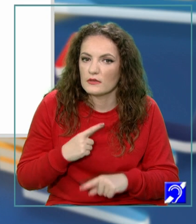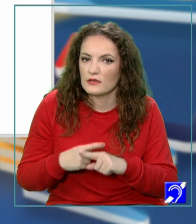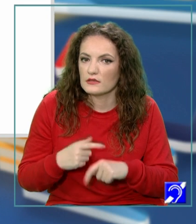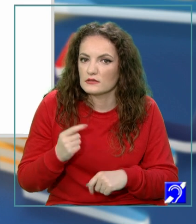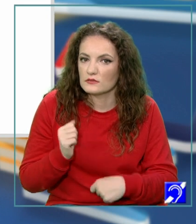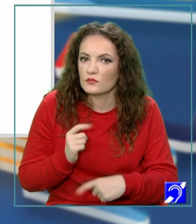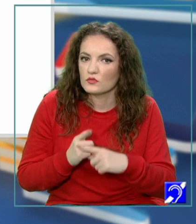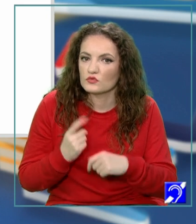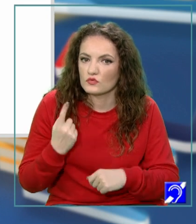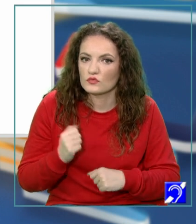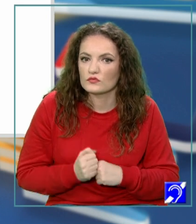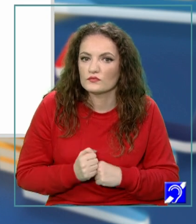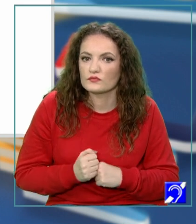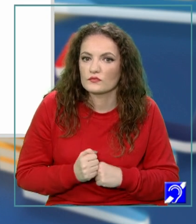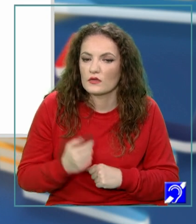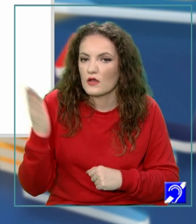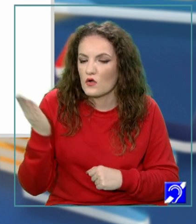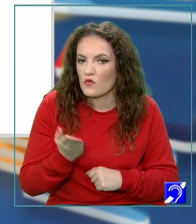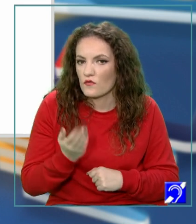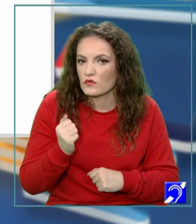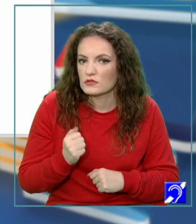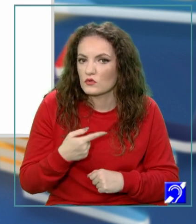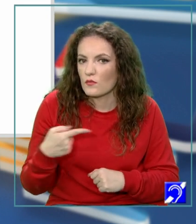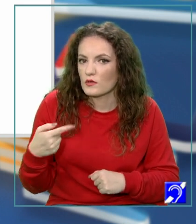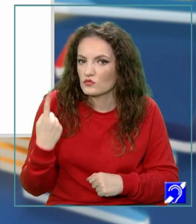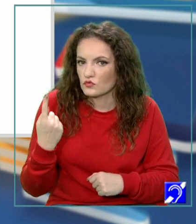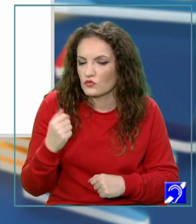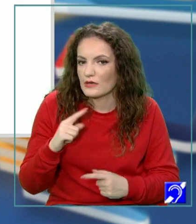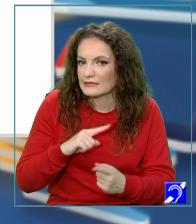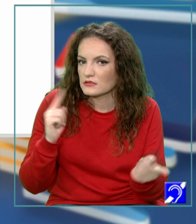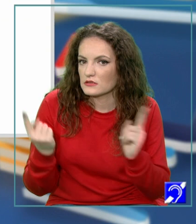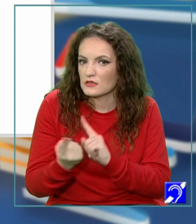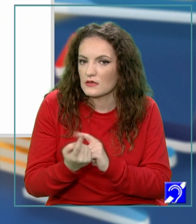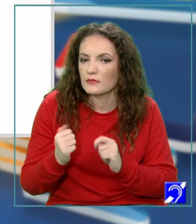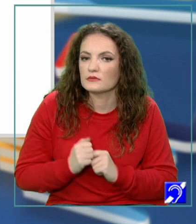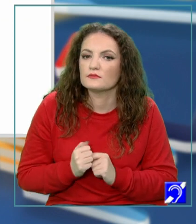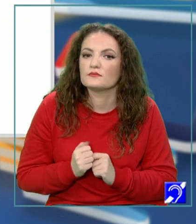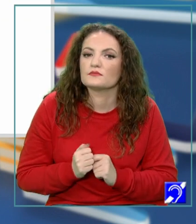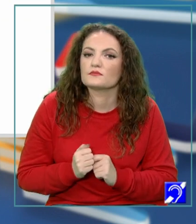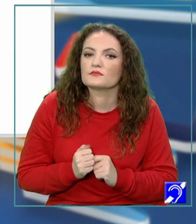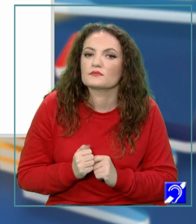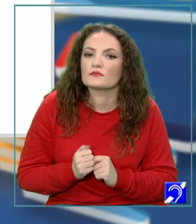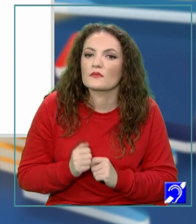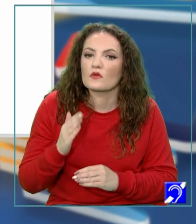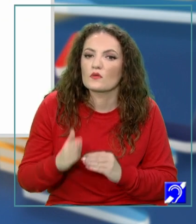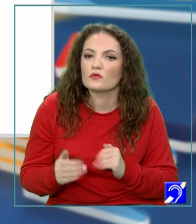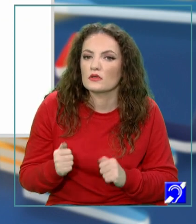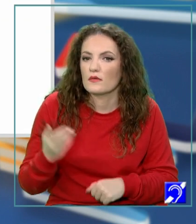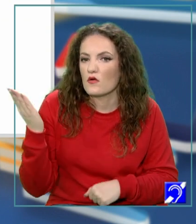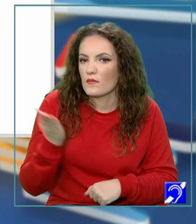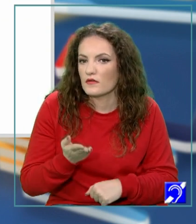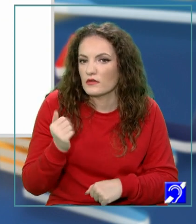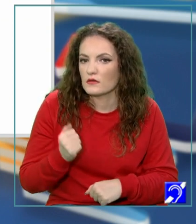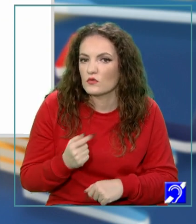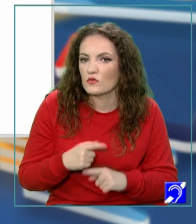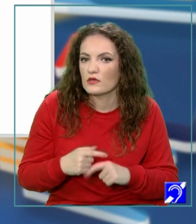x. Pentru aceasta voi amplifica fracția cu minus 1 ca să inversez ordinea termenilor. Iar ultima fracție o amplific cu x